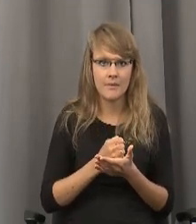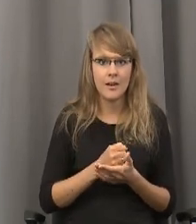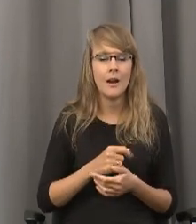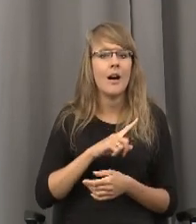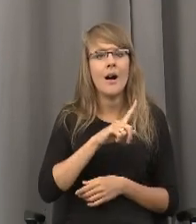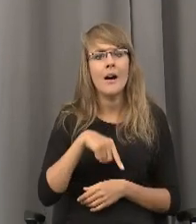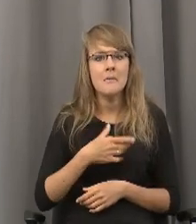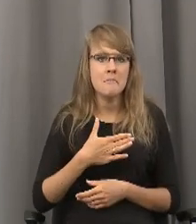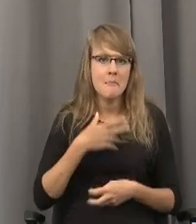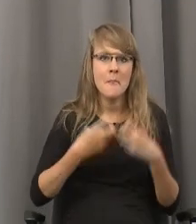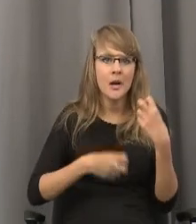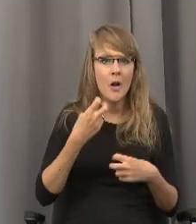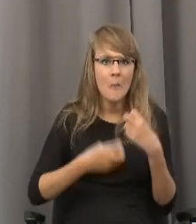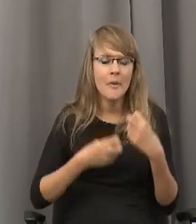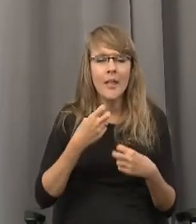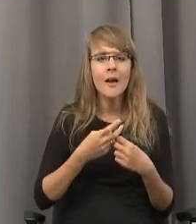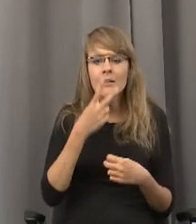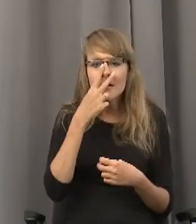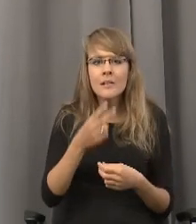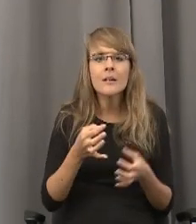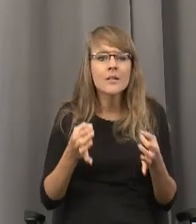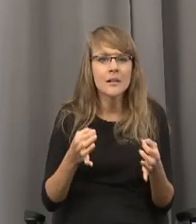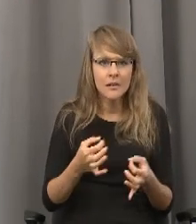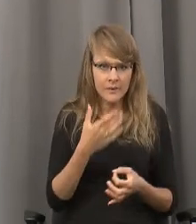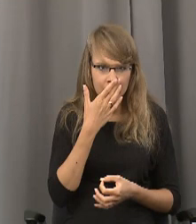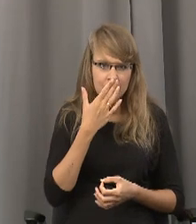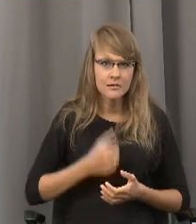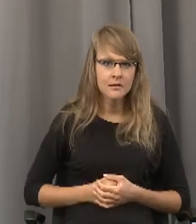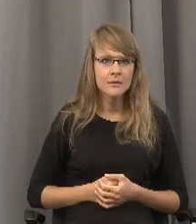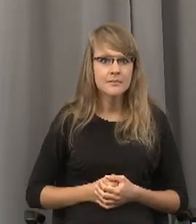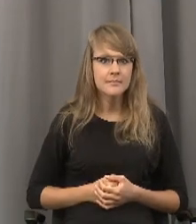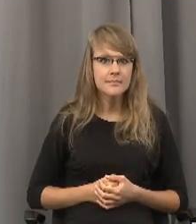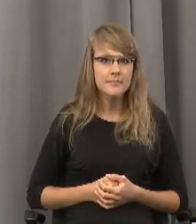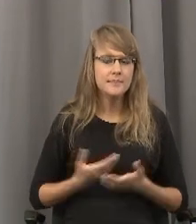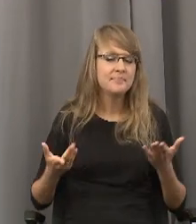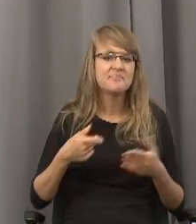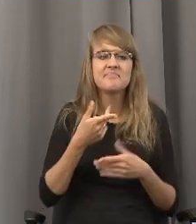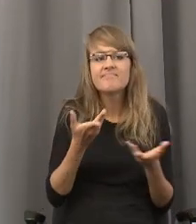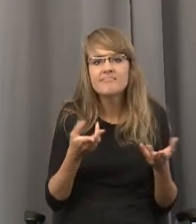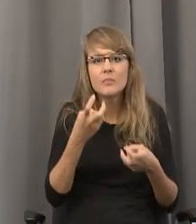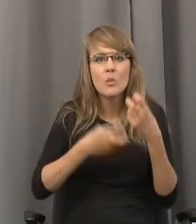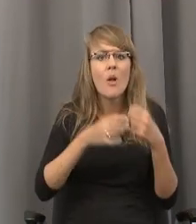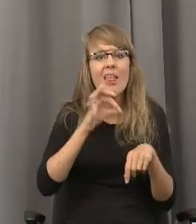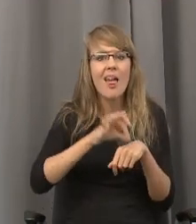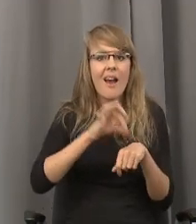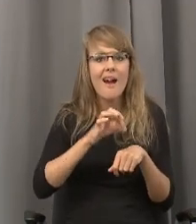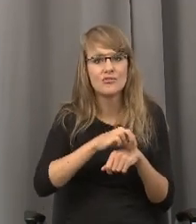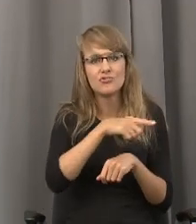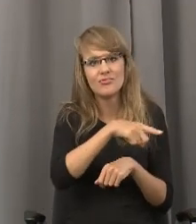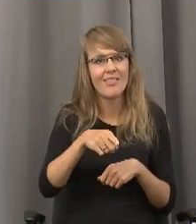i teraz. Mianowicie lekarze są źle szkoleni. Właściwie ta